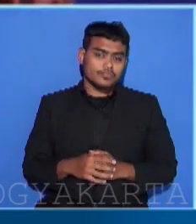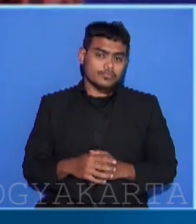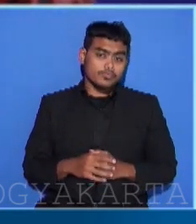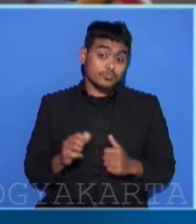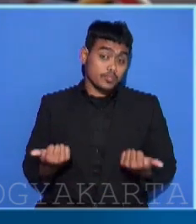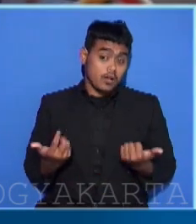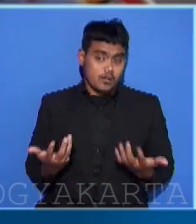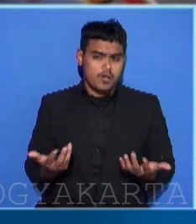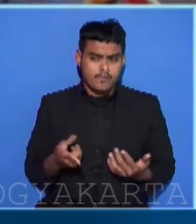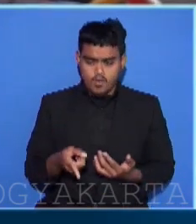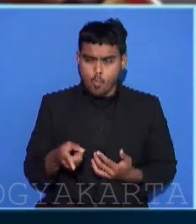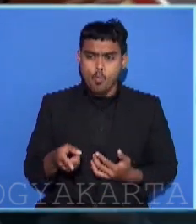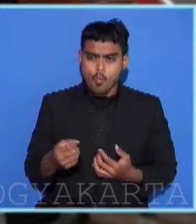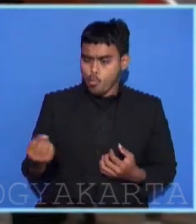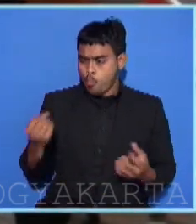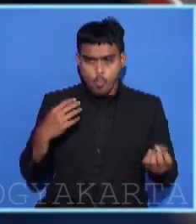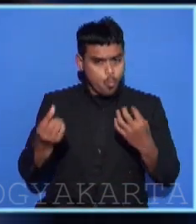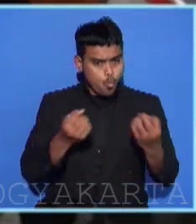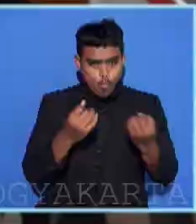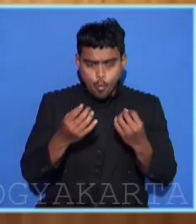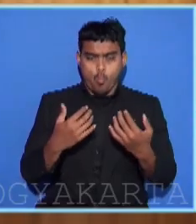segala keluhan.